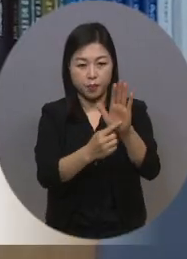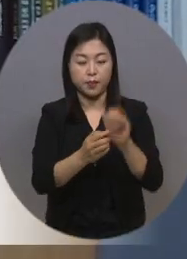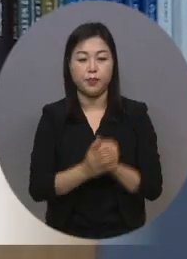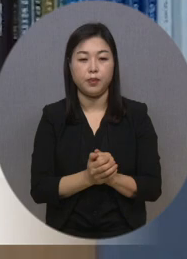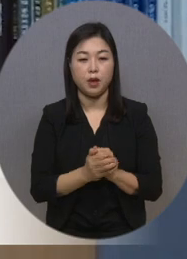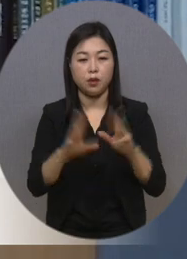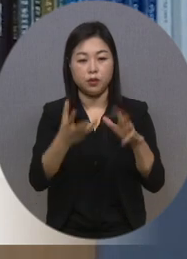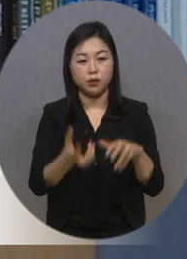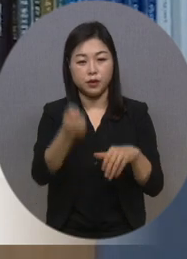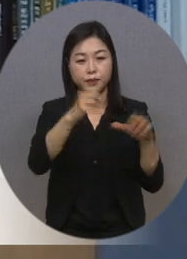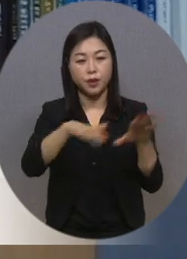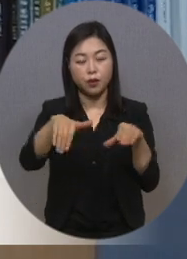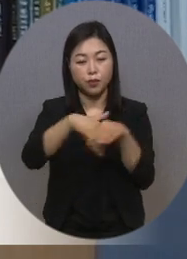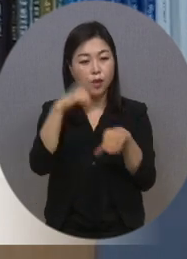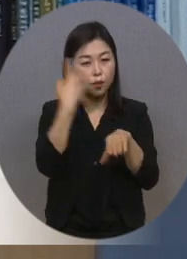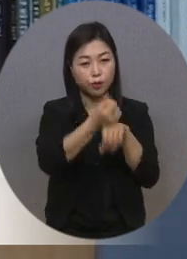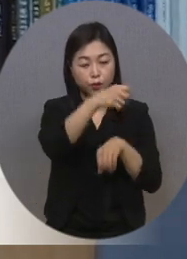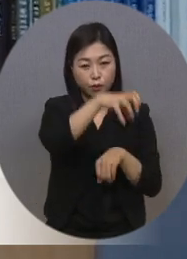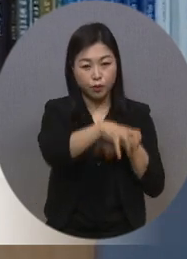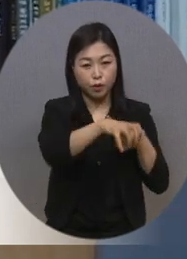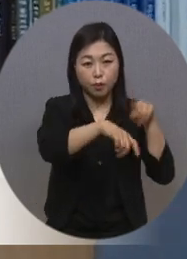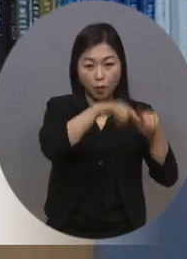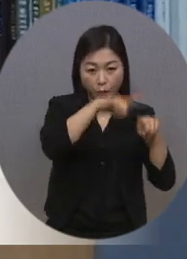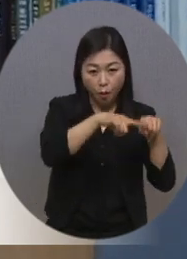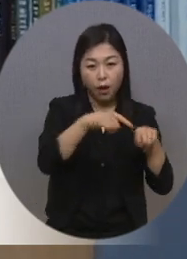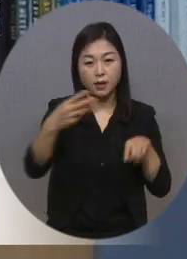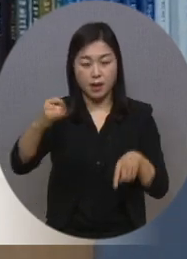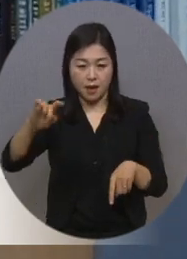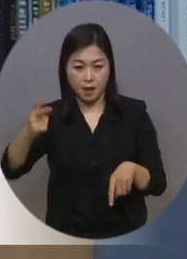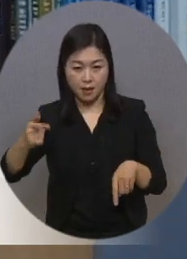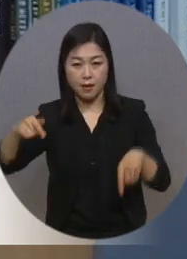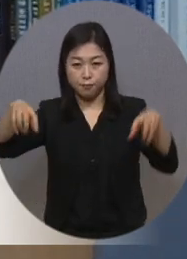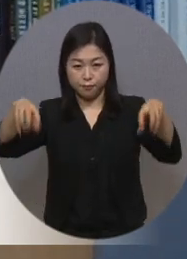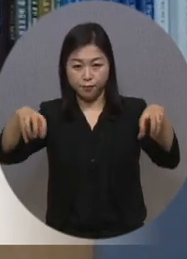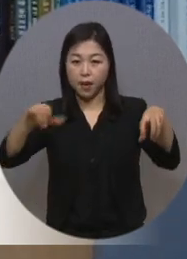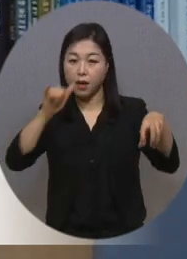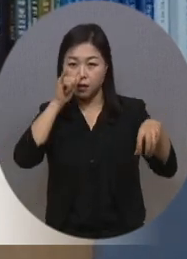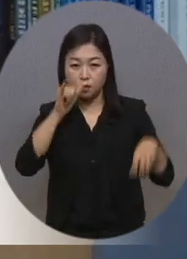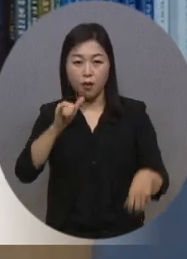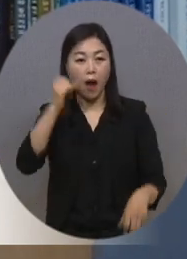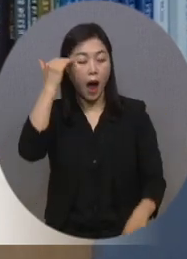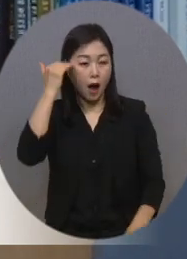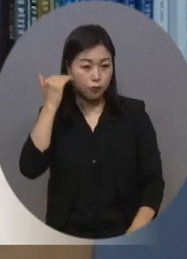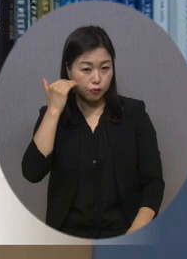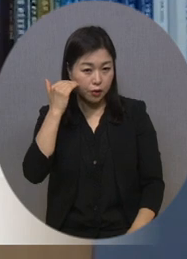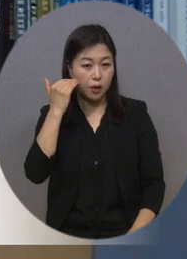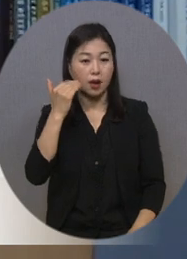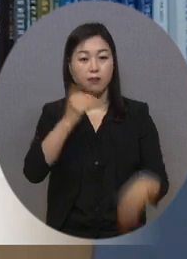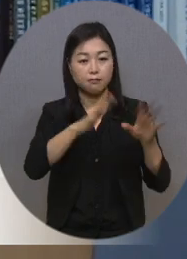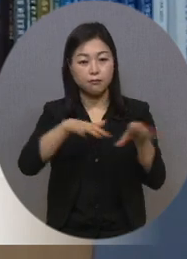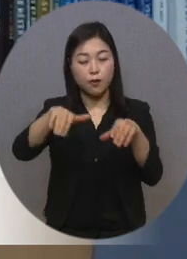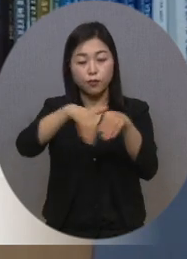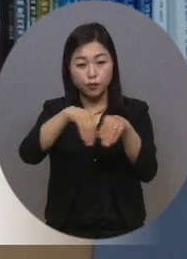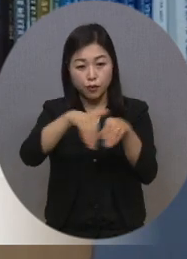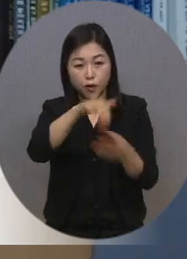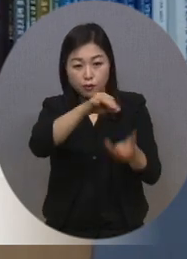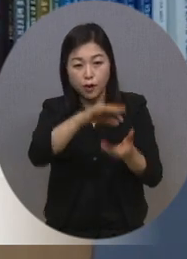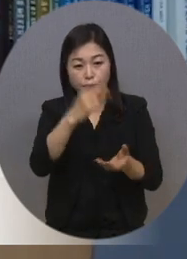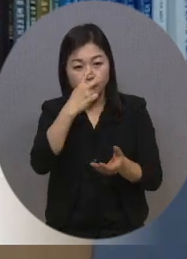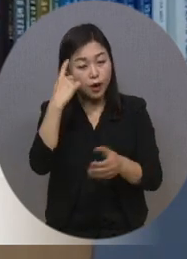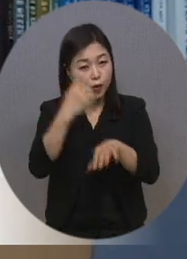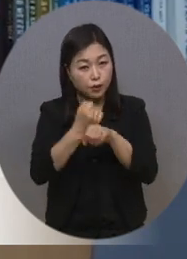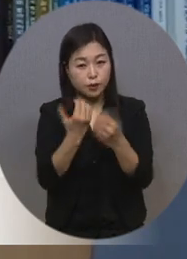국립해양문화재연구소는 목포와 태안의 거점을 두고 우리나라 해양문화유산을 조사, 연구, 전시, 교육하는